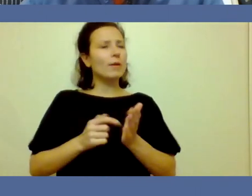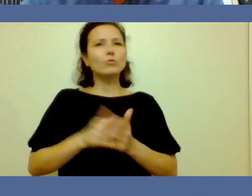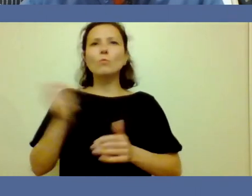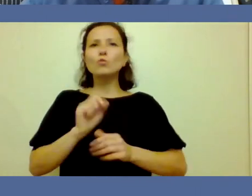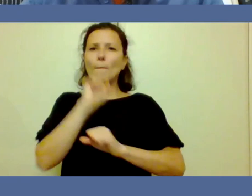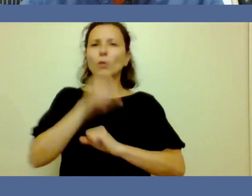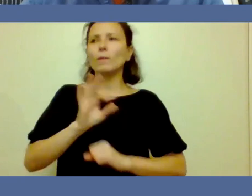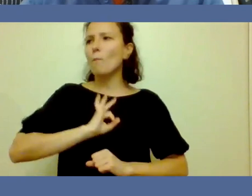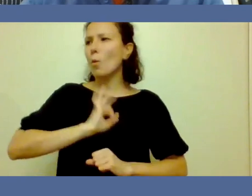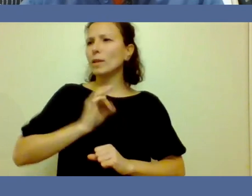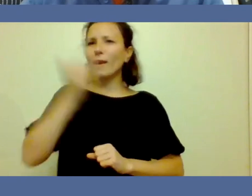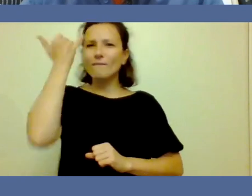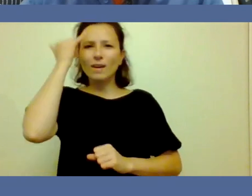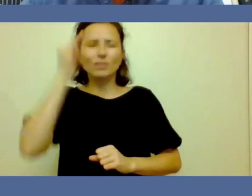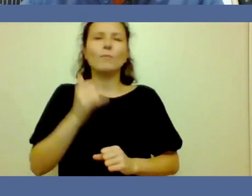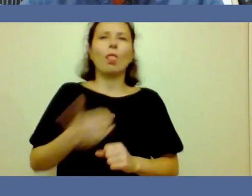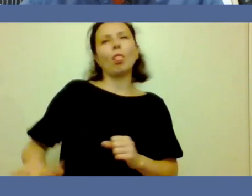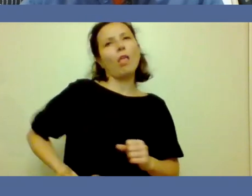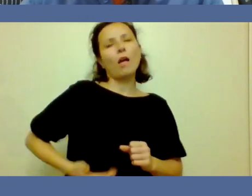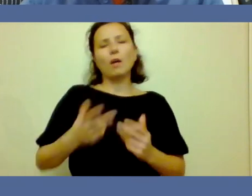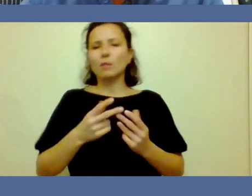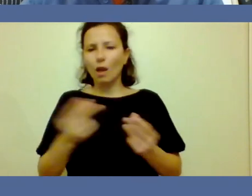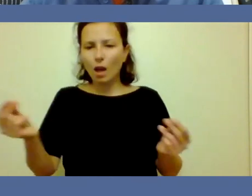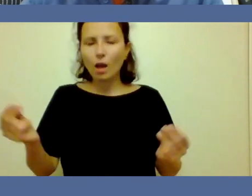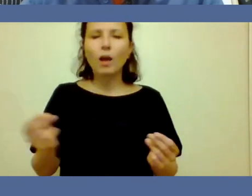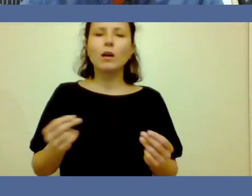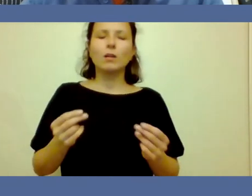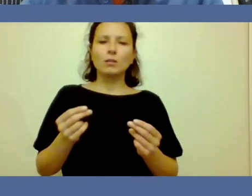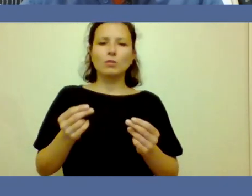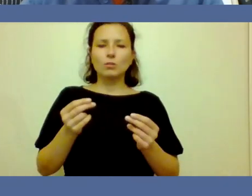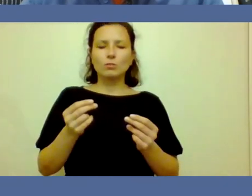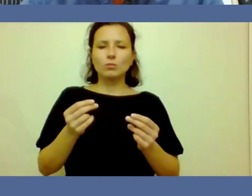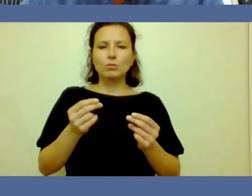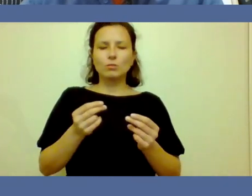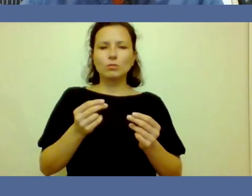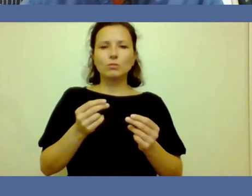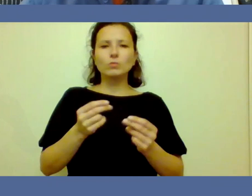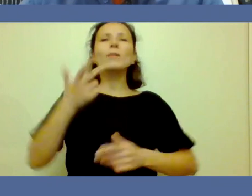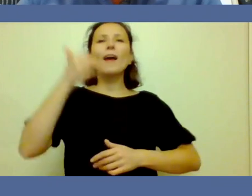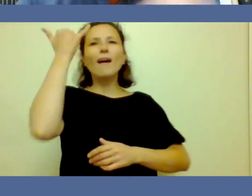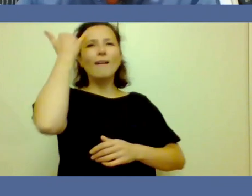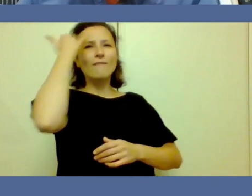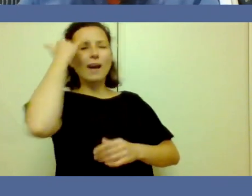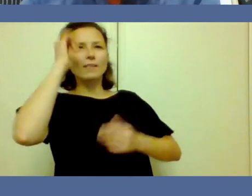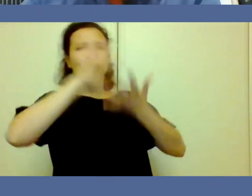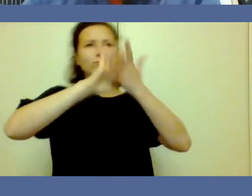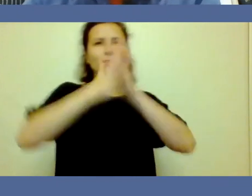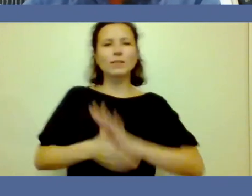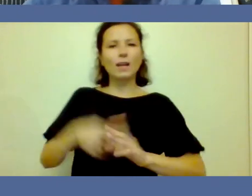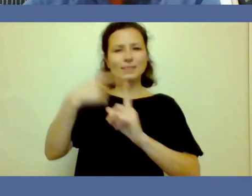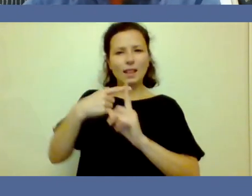czyli żeby nie być leniem, tak? I żeby wszystkie te swoje wady przekuć na zalety.